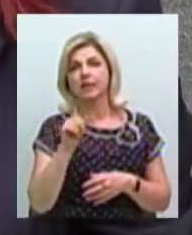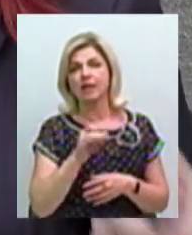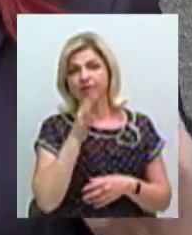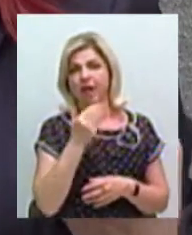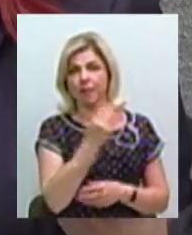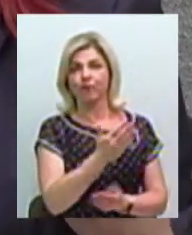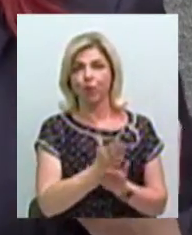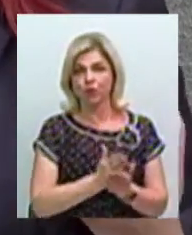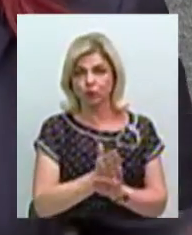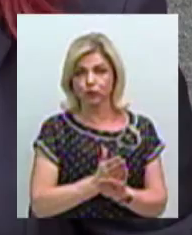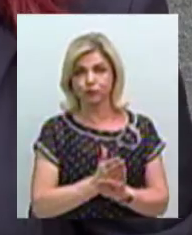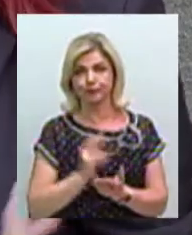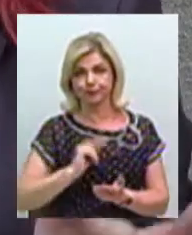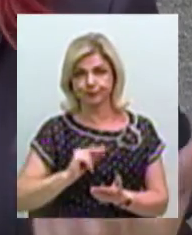Ілюка